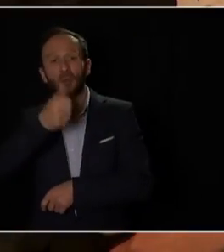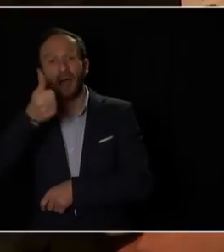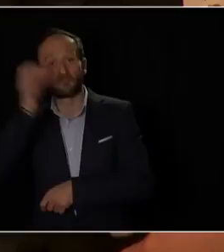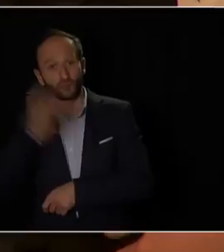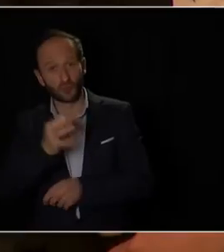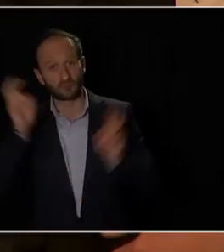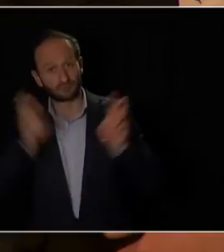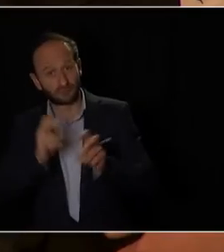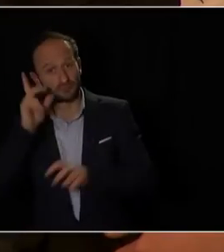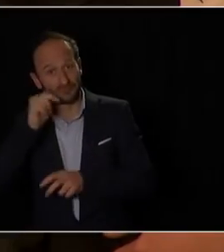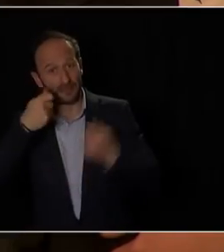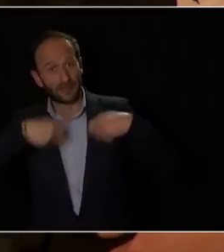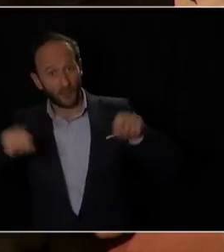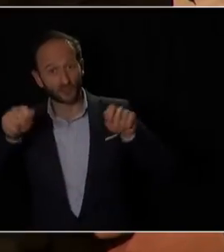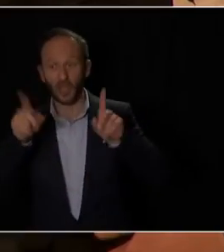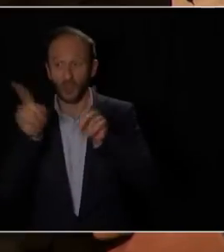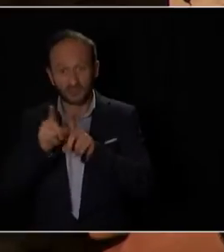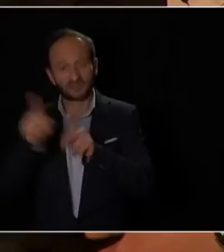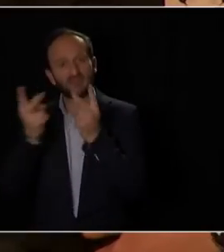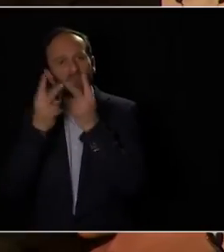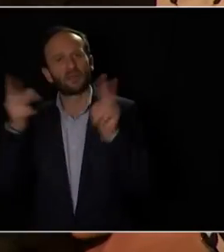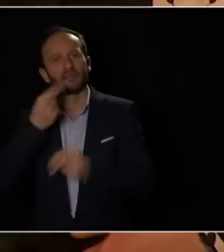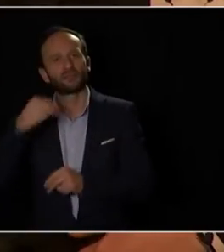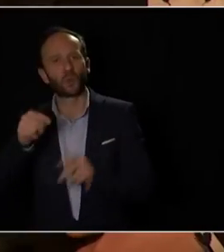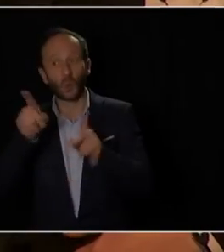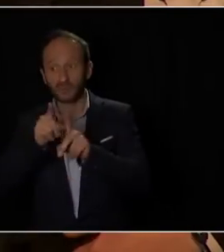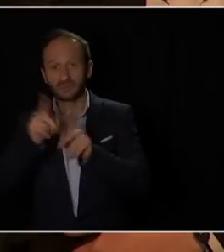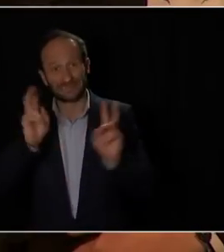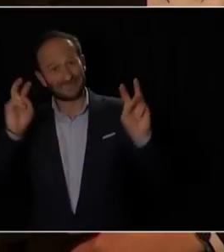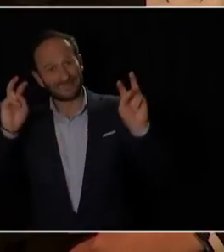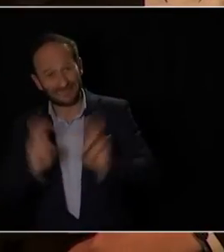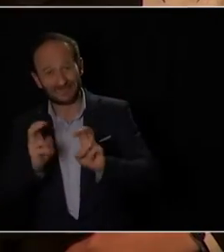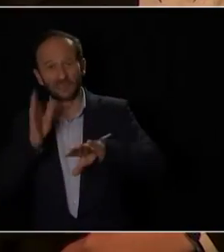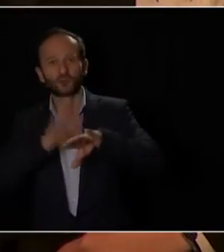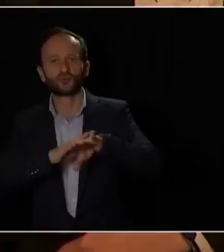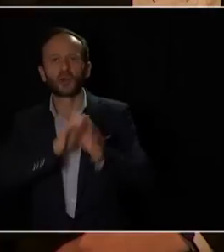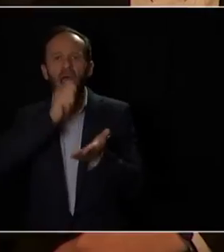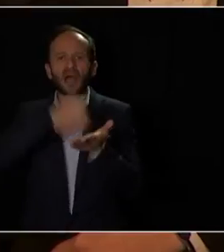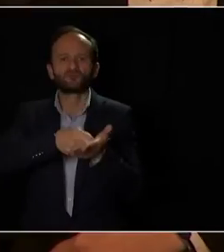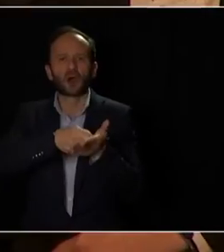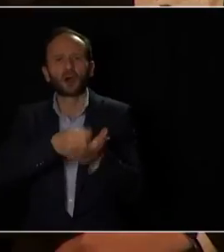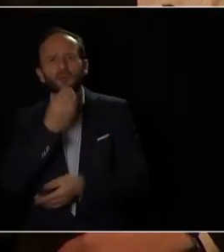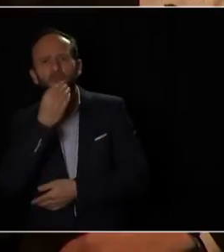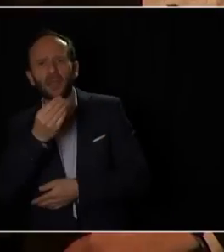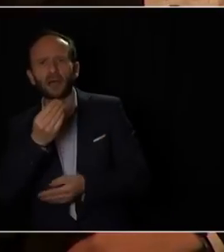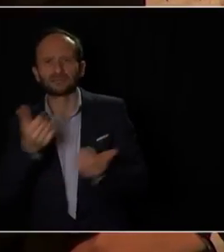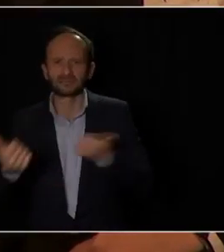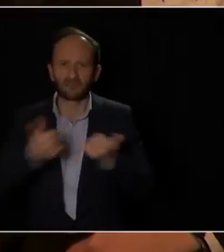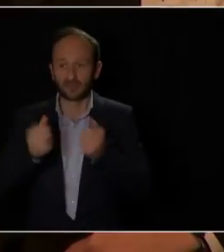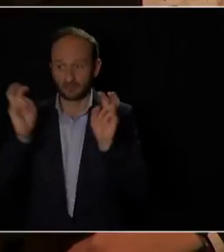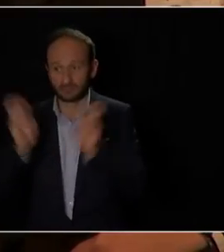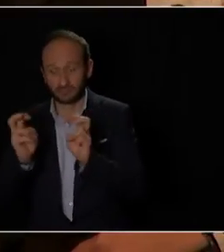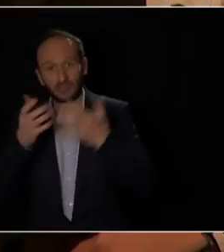aussi parmi celles qui ont largement contribué à la diminution des achats de biens et de services, 10%.